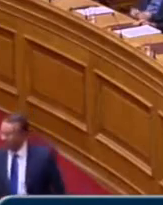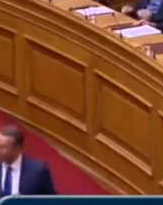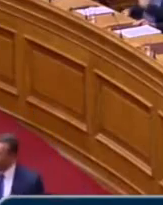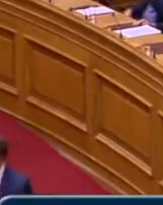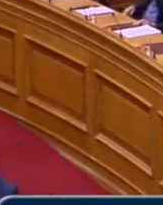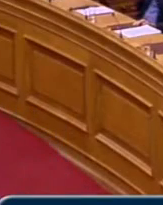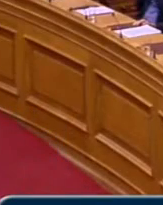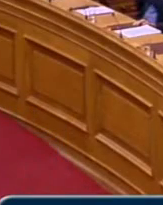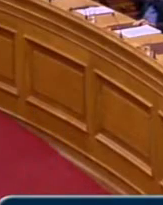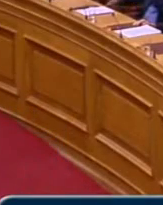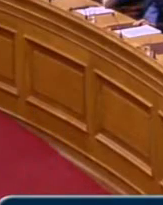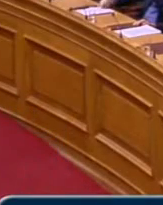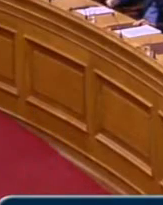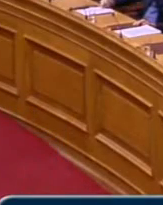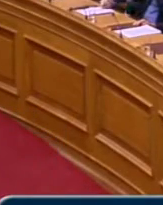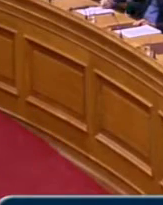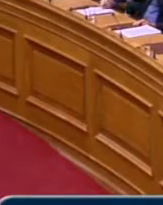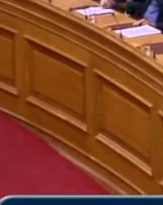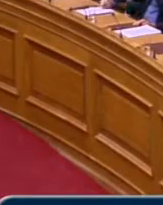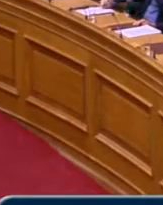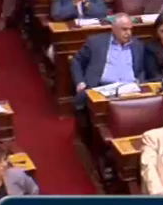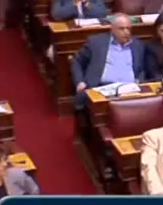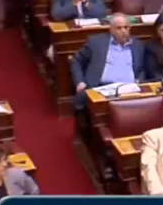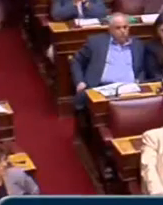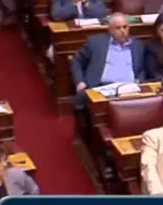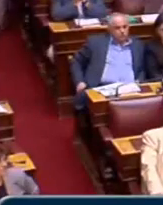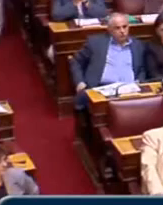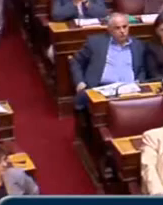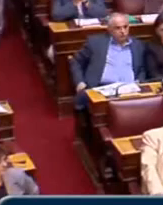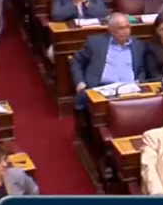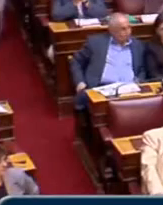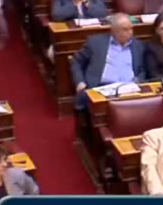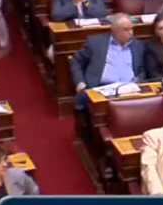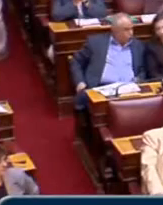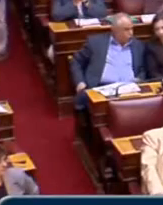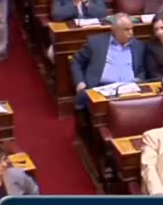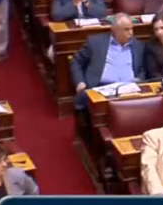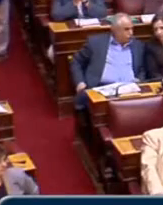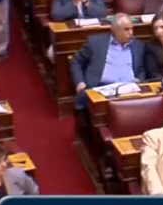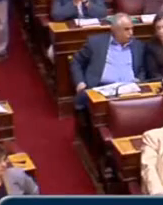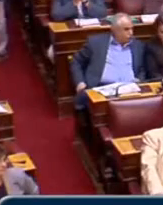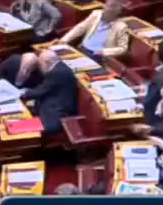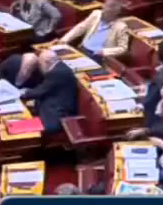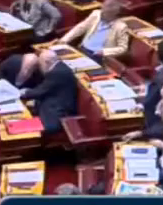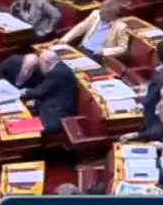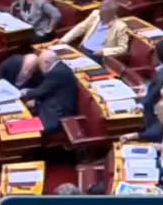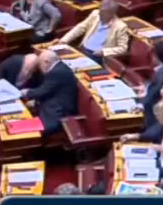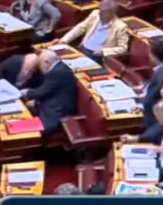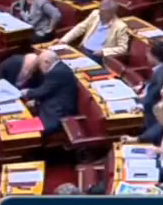Νοβουλευτικών. Κύριε Υπουργέ, για 8 λεπτά. Ναι, ναι, εντάξει. Ευχαριστώ.